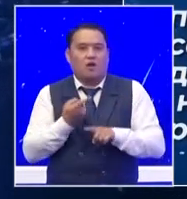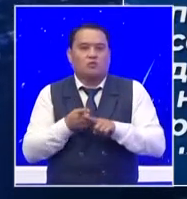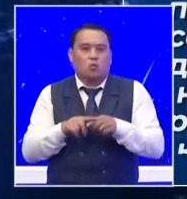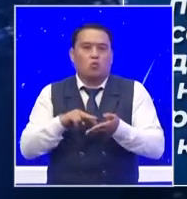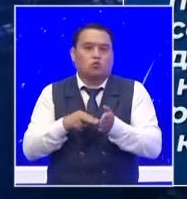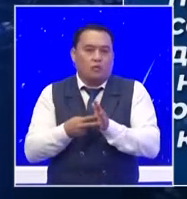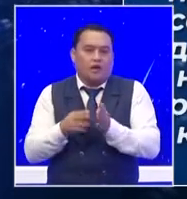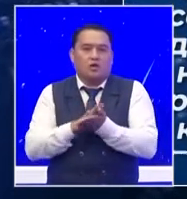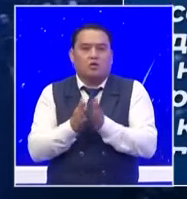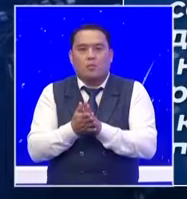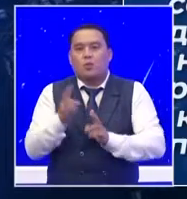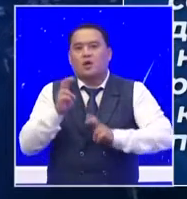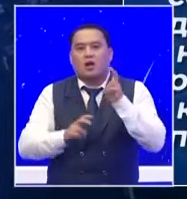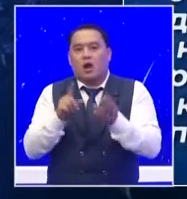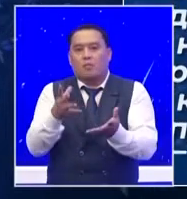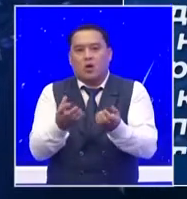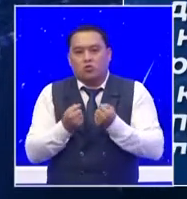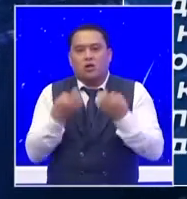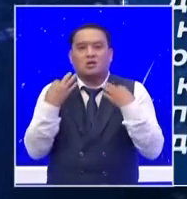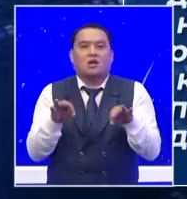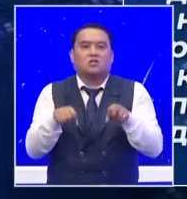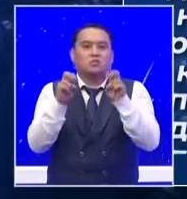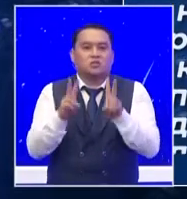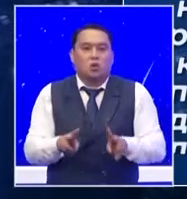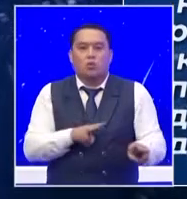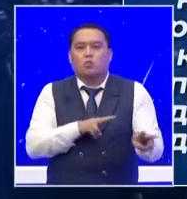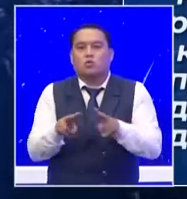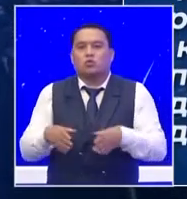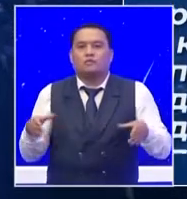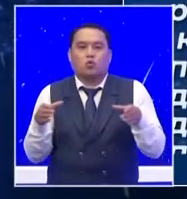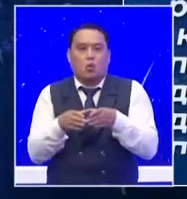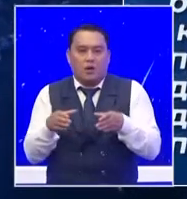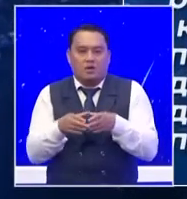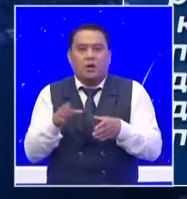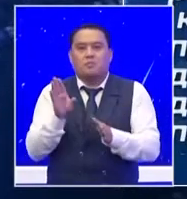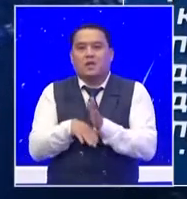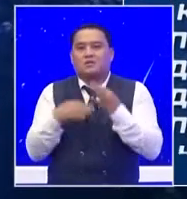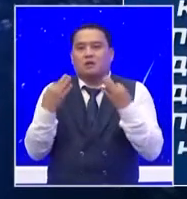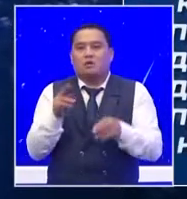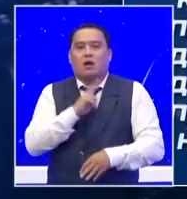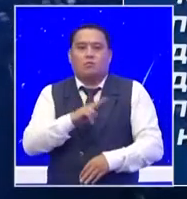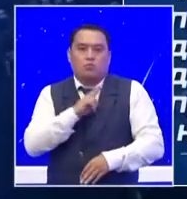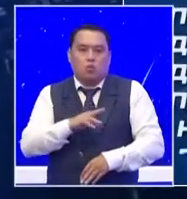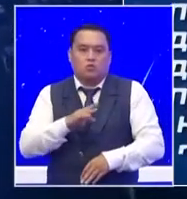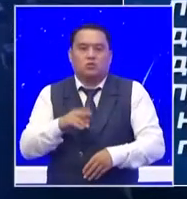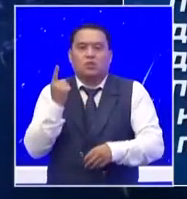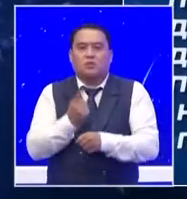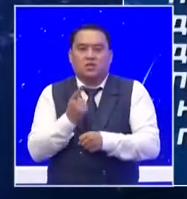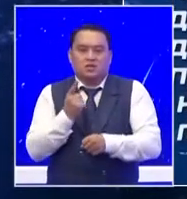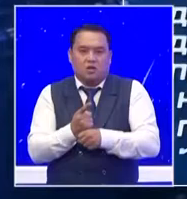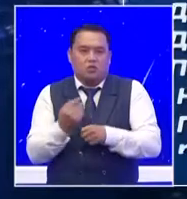одним условием. Эти предприятия должны получить разрешение специальной мониторинговой группы. Без разрешения и работа окажется под